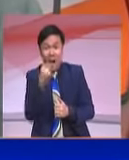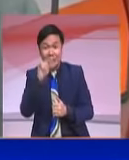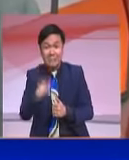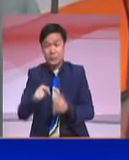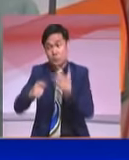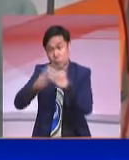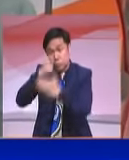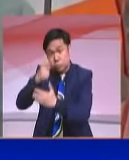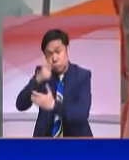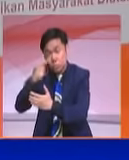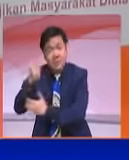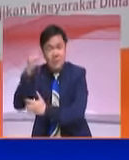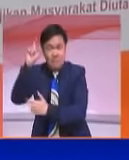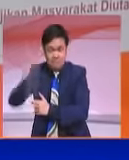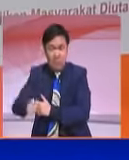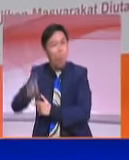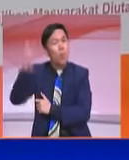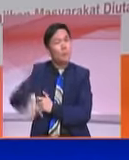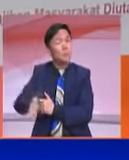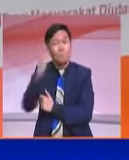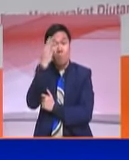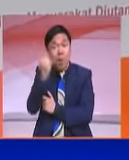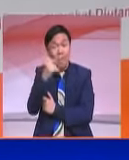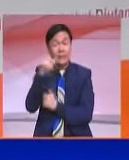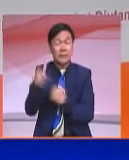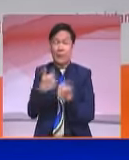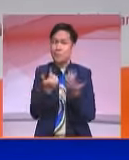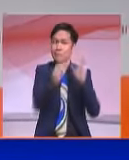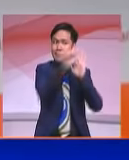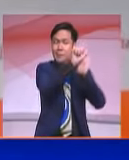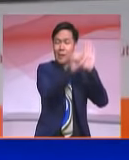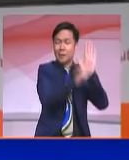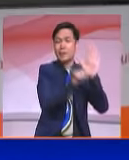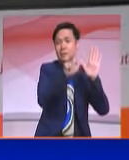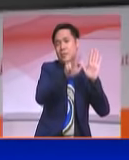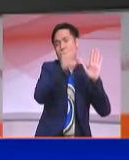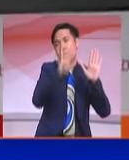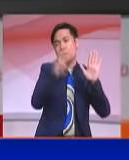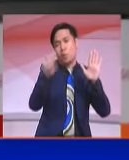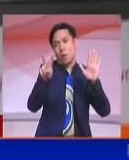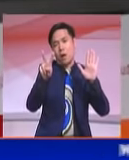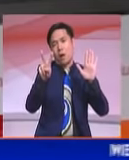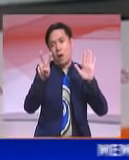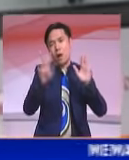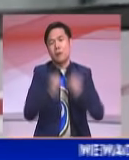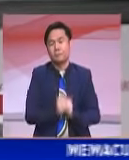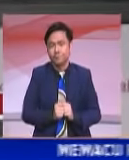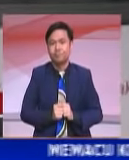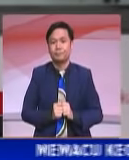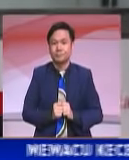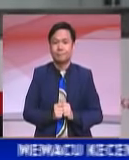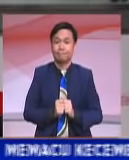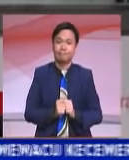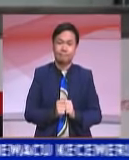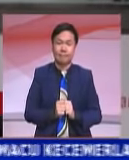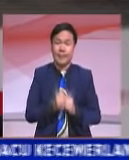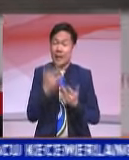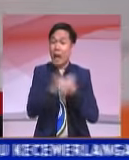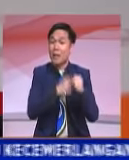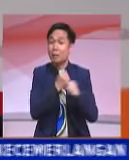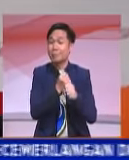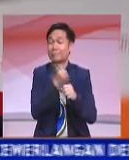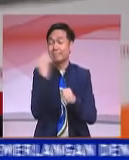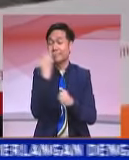saringan COVID-19 diwajibkan oleh kerajaan melalui Akta Pencegahan dan Pengawalan Penyakit Berjangkit 1988